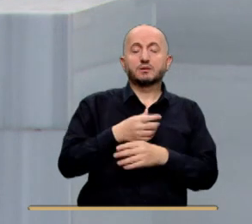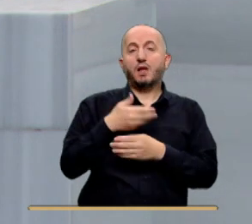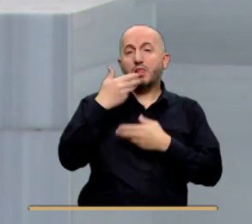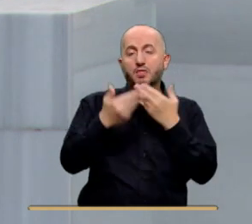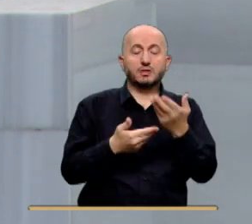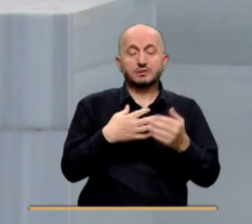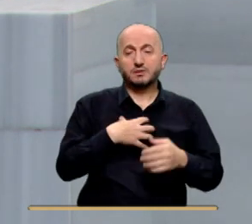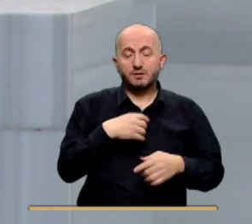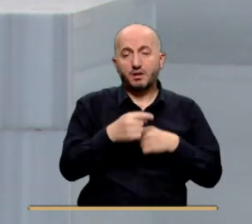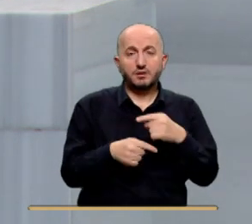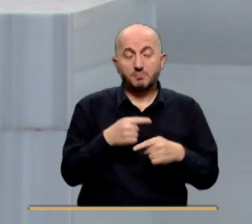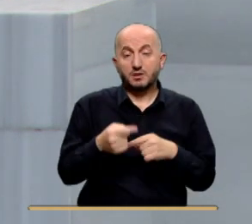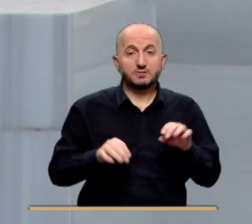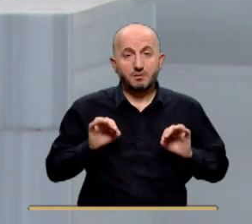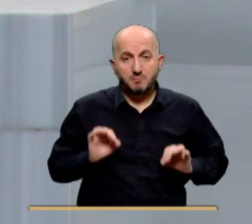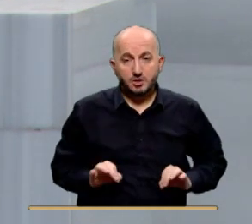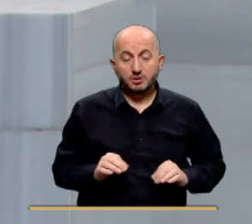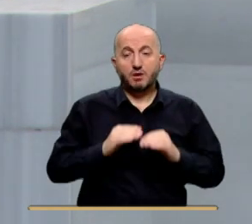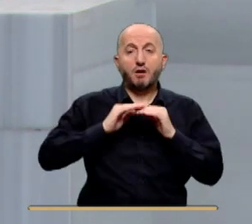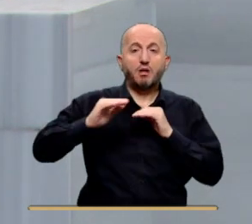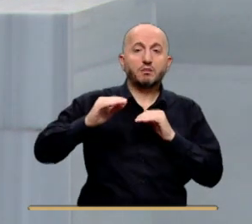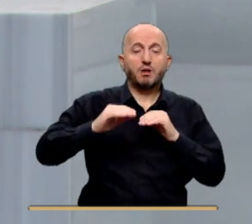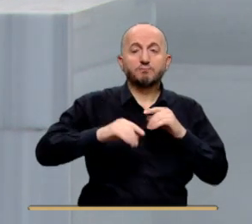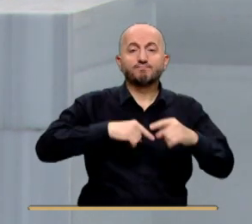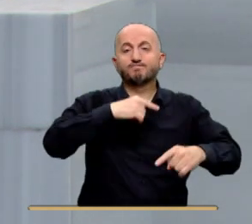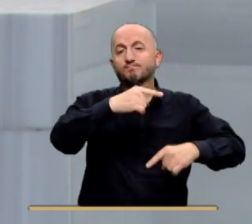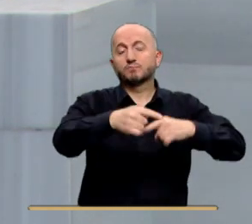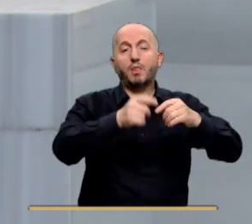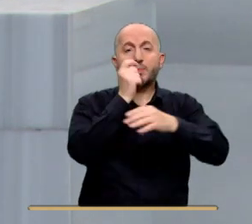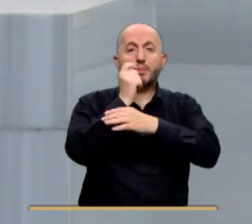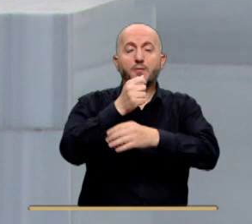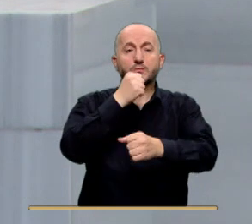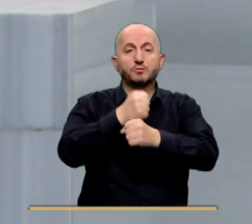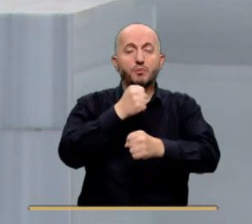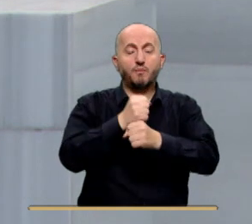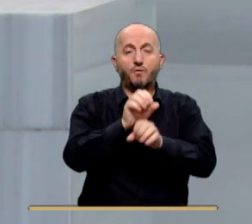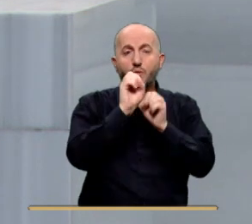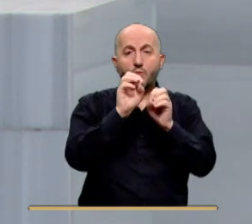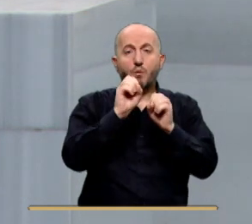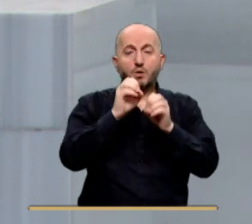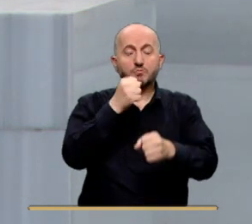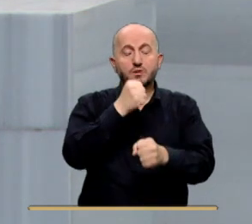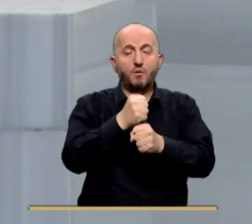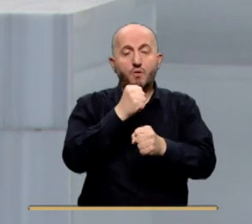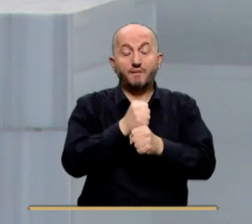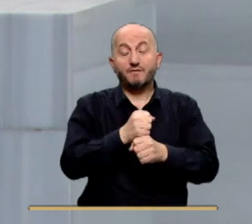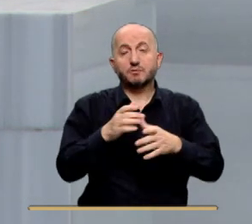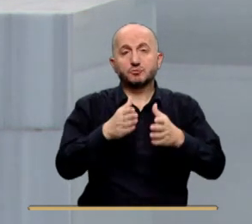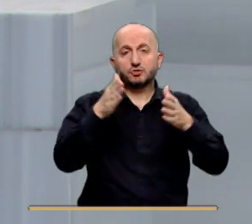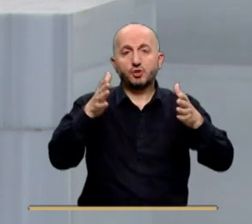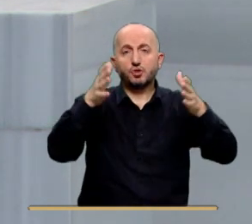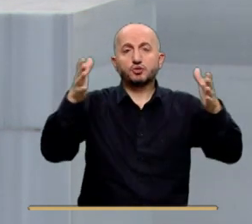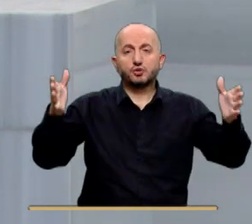kendi akrabasından başlayarak halka halka tebliğ görevini, muallimlik, mürşitlik görevini